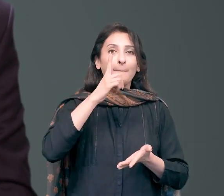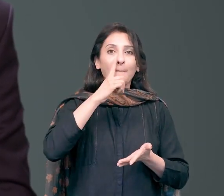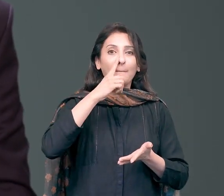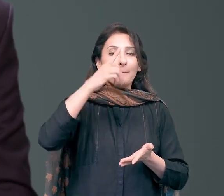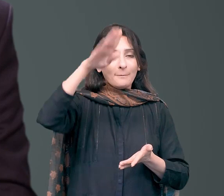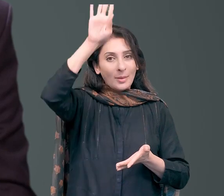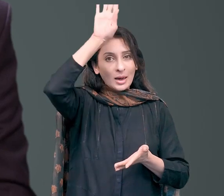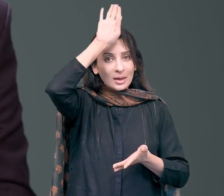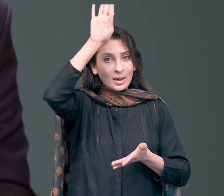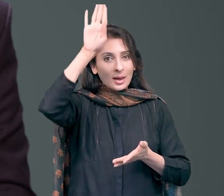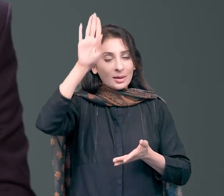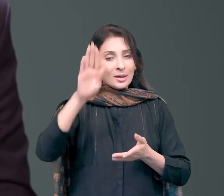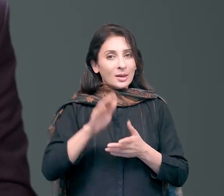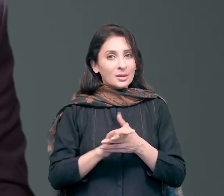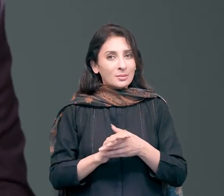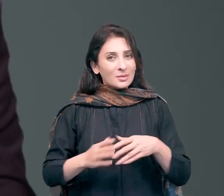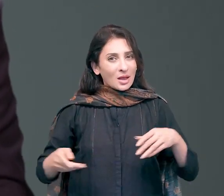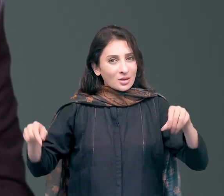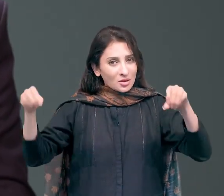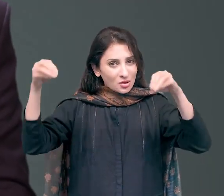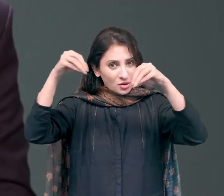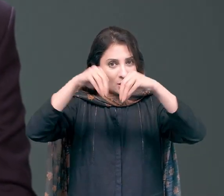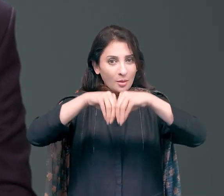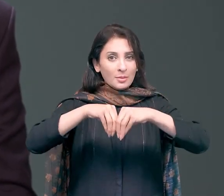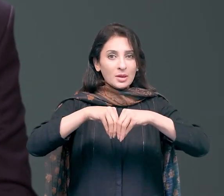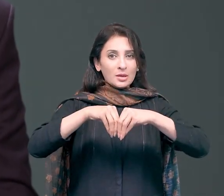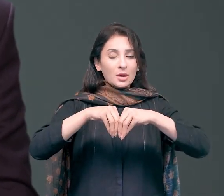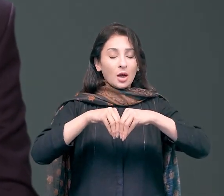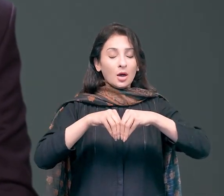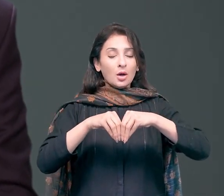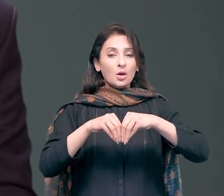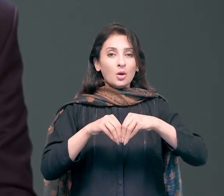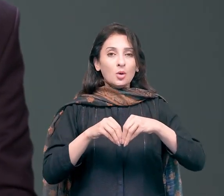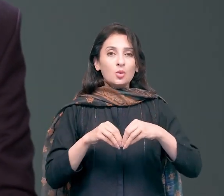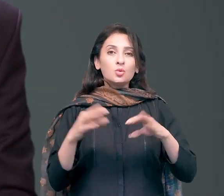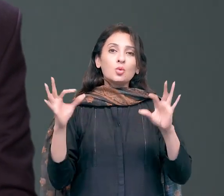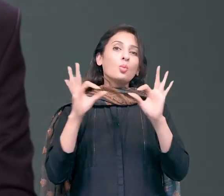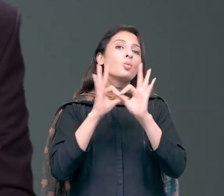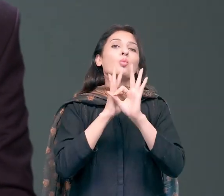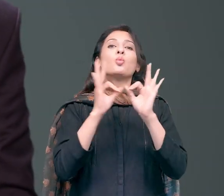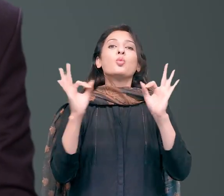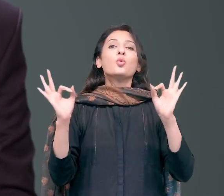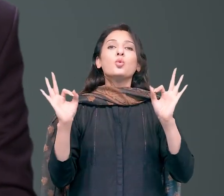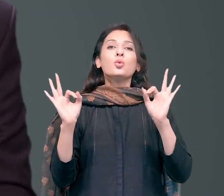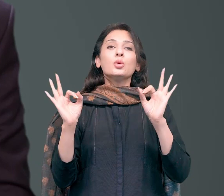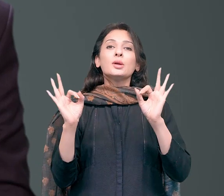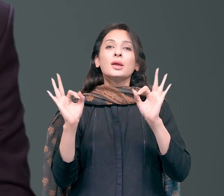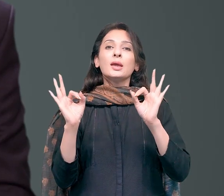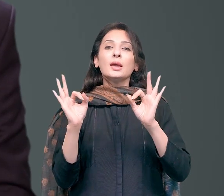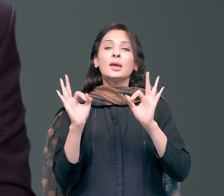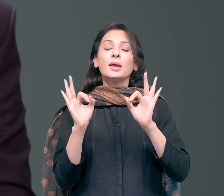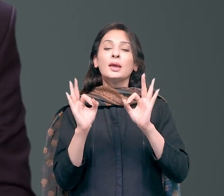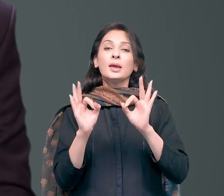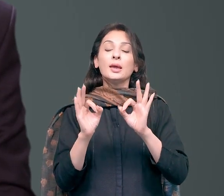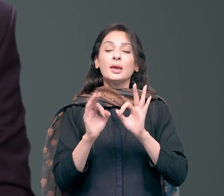ایک سینٹرل ایڈمنسٹریشن کے انڈر لے کر آئے۔ تو گویا یہ ہے کہ پہلے پنجاب جو